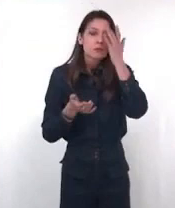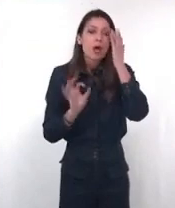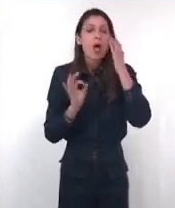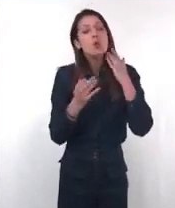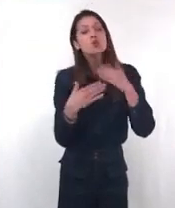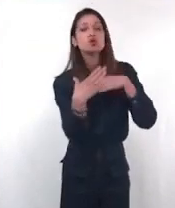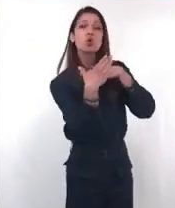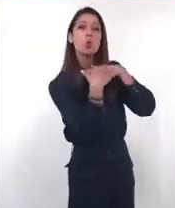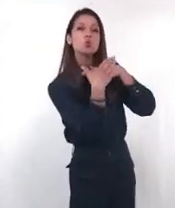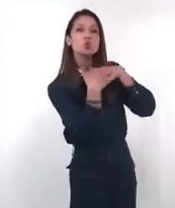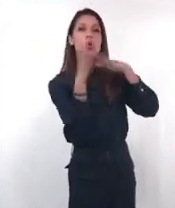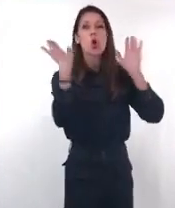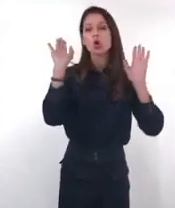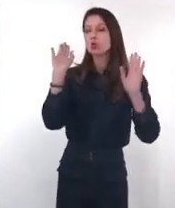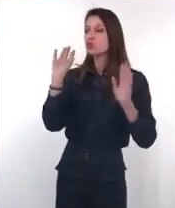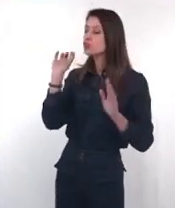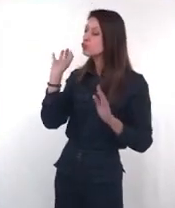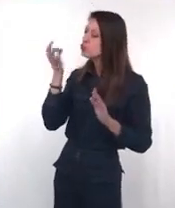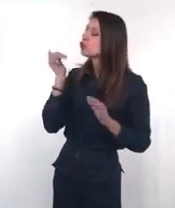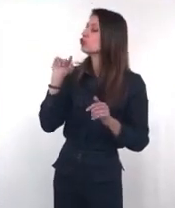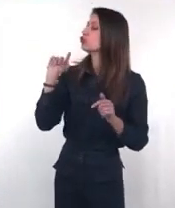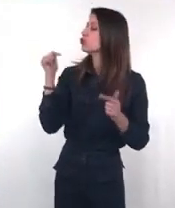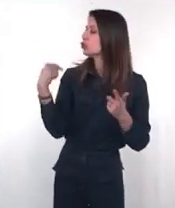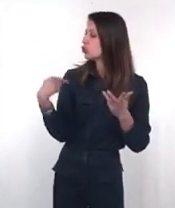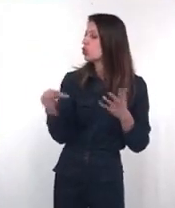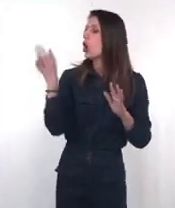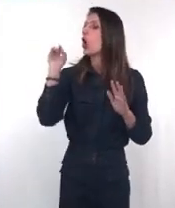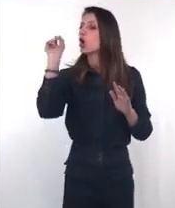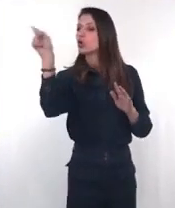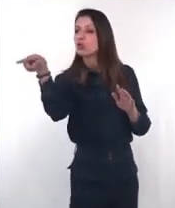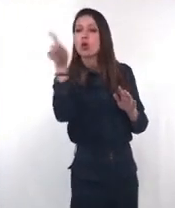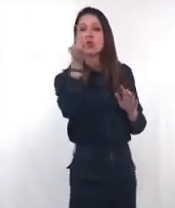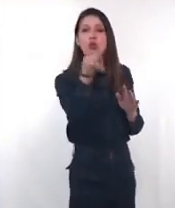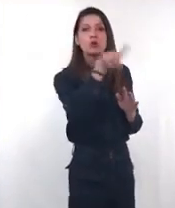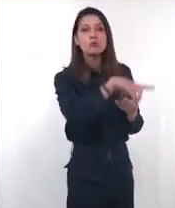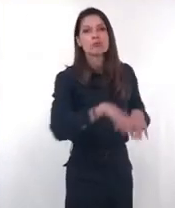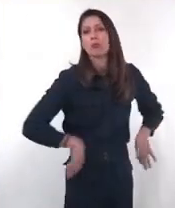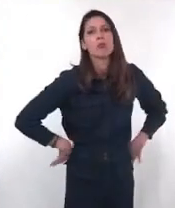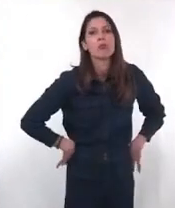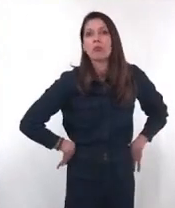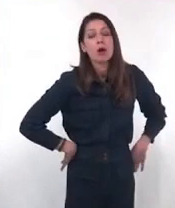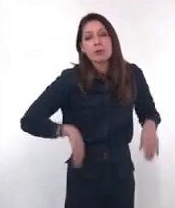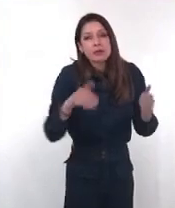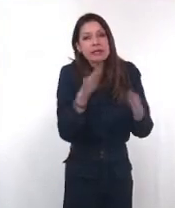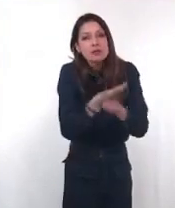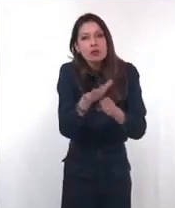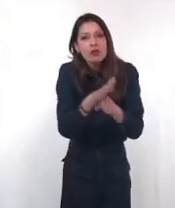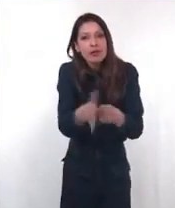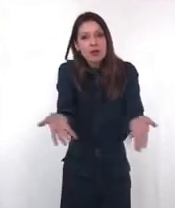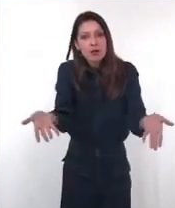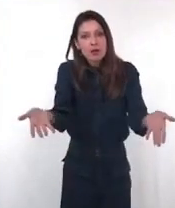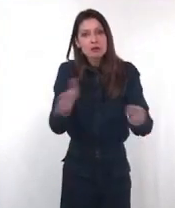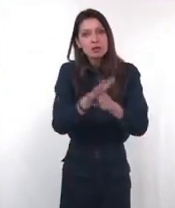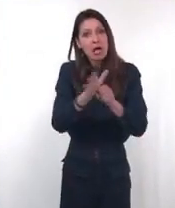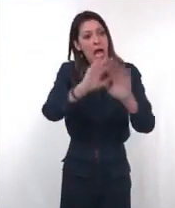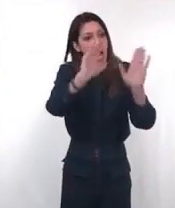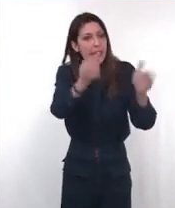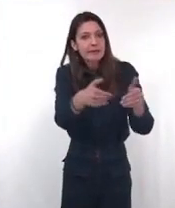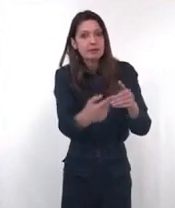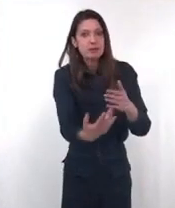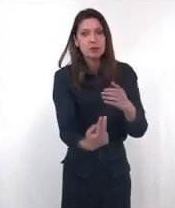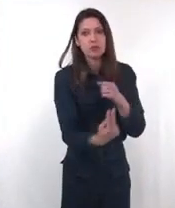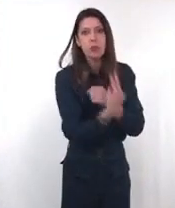donnez des conseils. Alors Chaban, vous lui toitez un bonnet, vous comprenez rien à ce que vous dites. Enfin, ça suffit, ça suffit. Arrêtez de nous